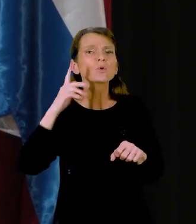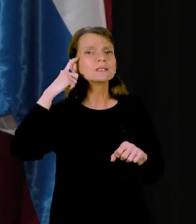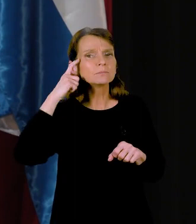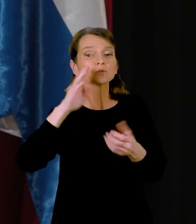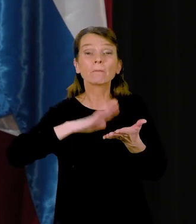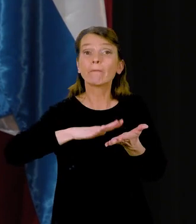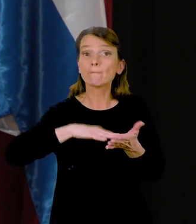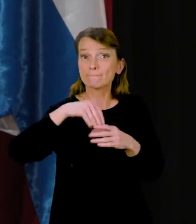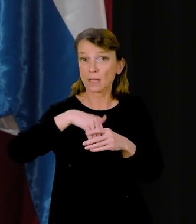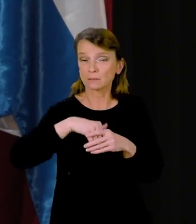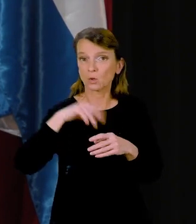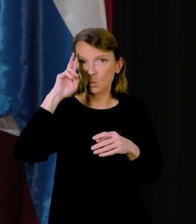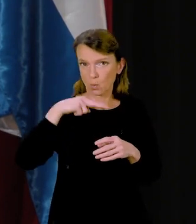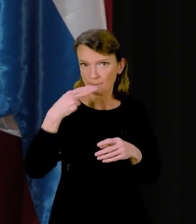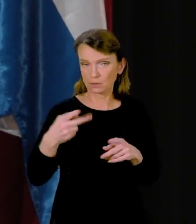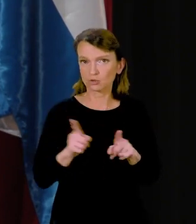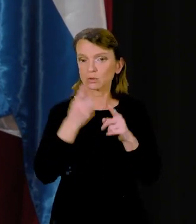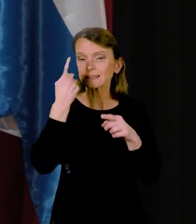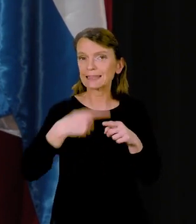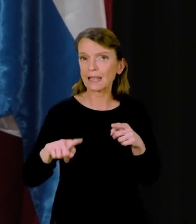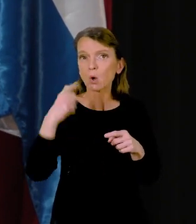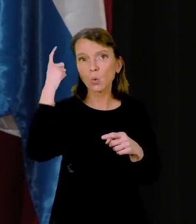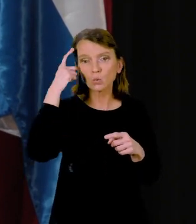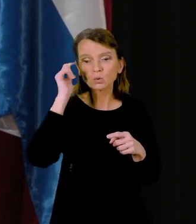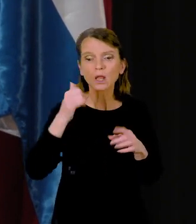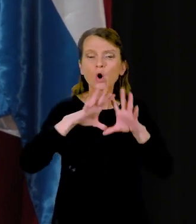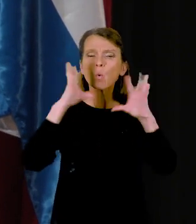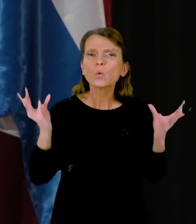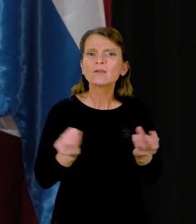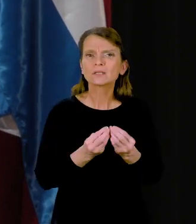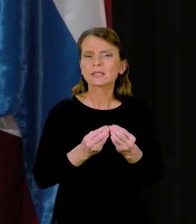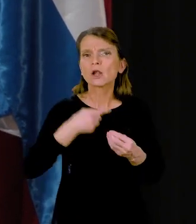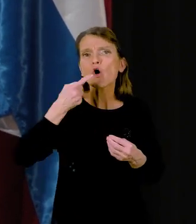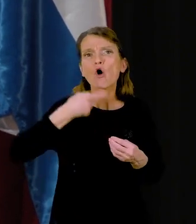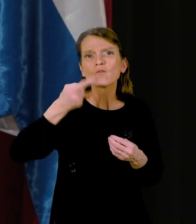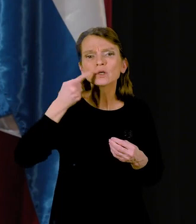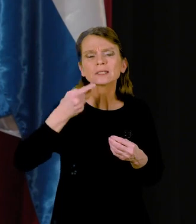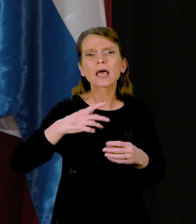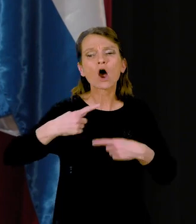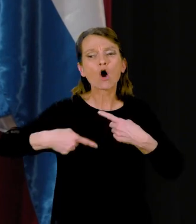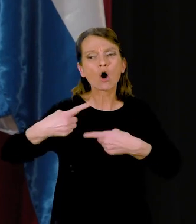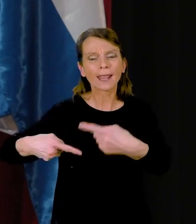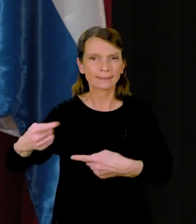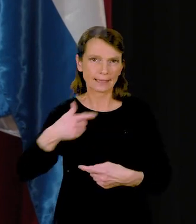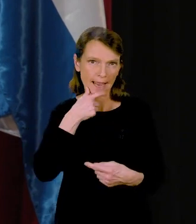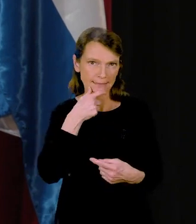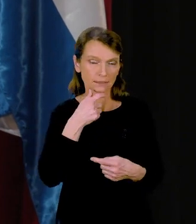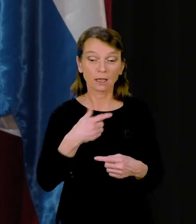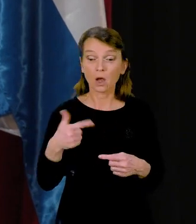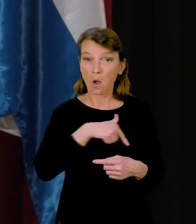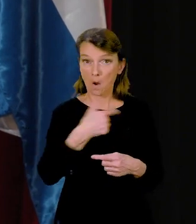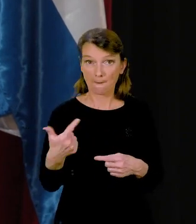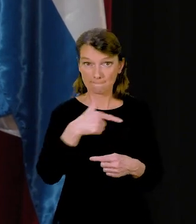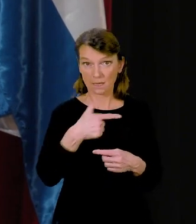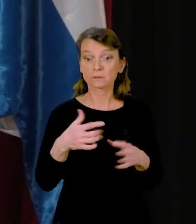pomen. Umetnost kot del kulture je univerzalna govorica generacij. Obe pa sta